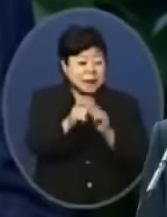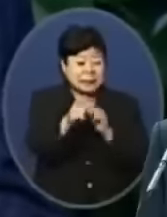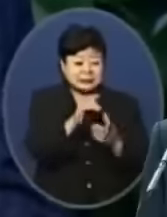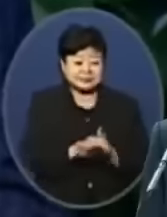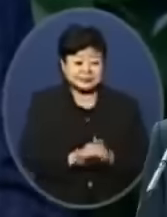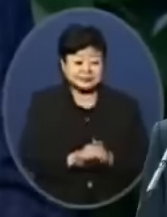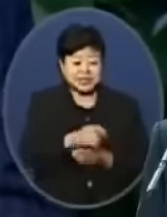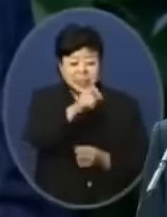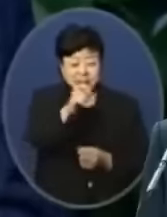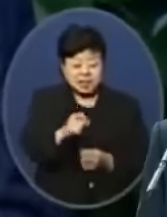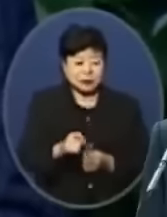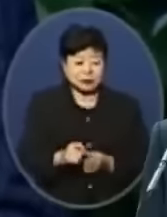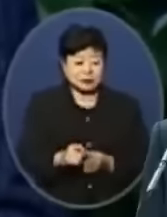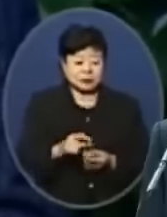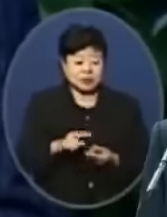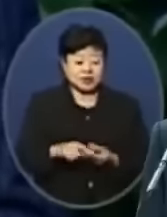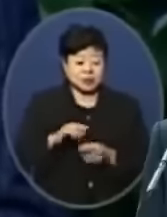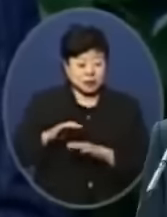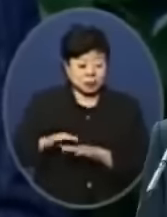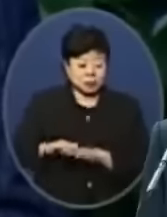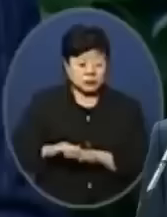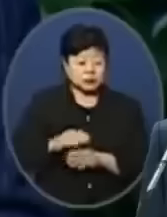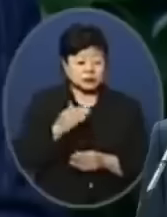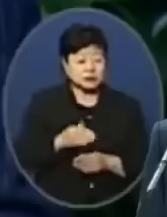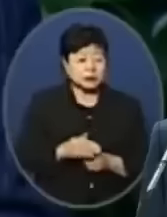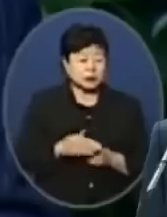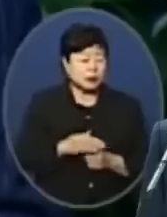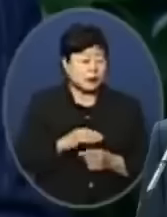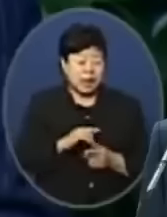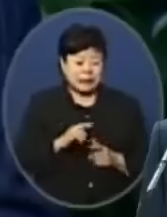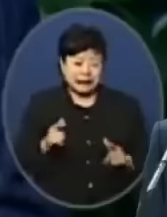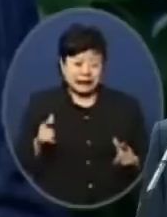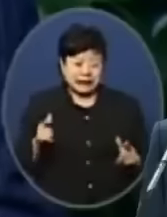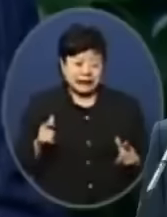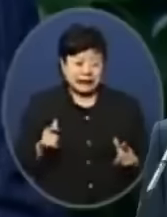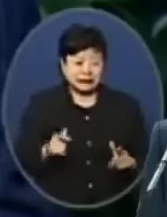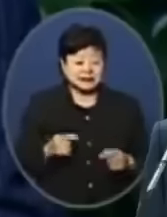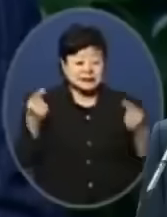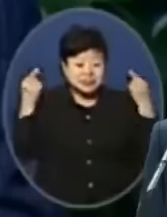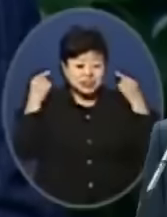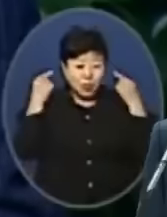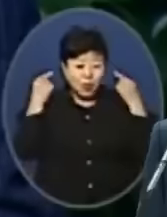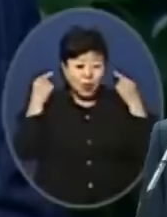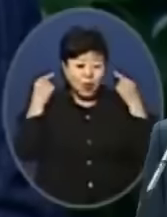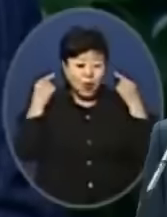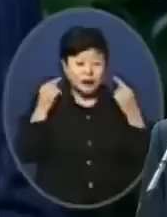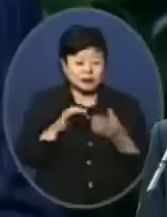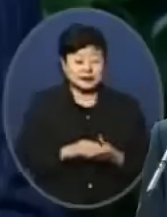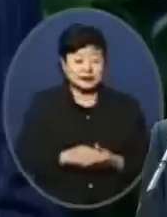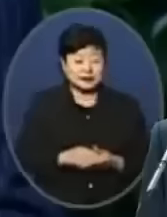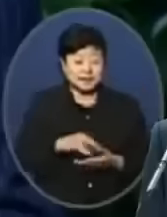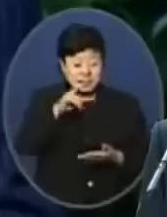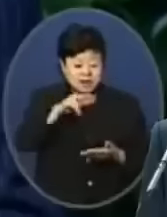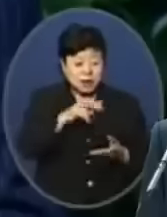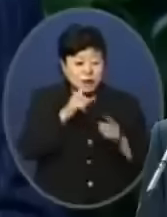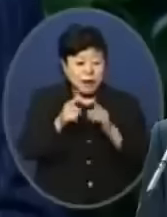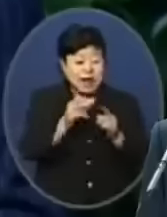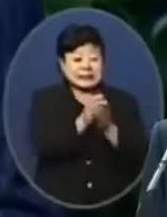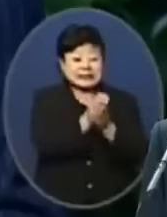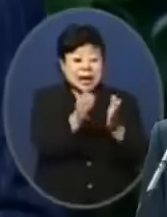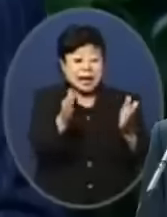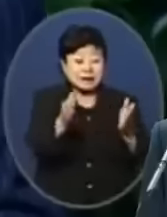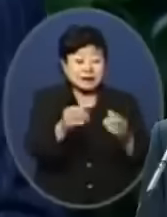말씀은 기록된 대로 내버려 놓으면 여러분에게 도움이 안 되지만 이것을 열어서 여러분이 읽고 말하기